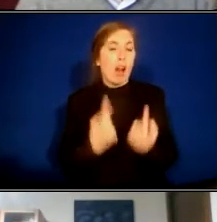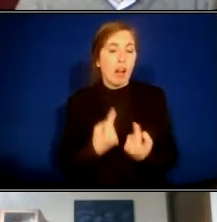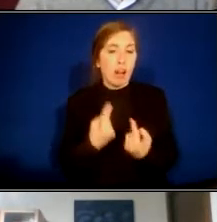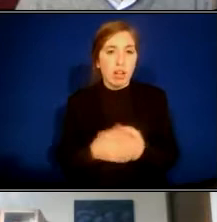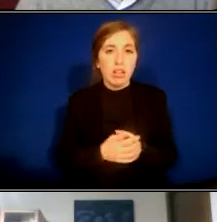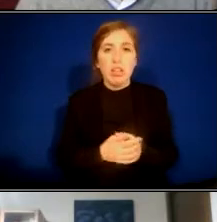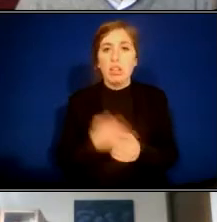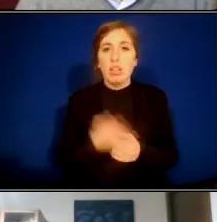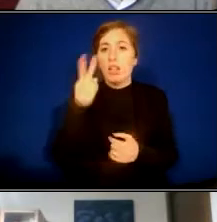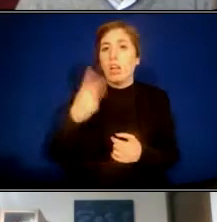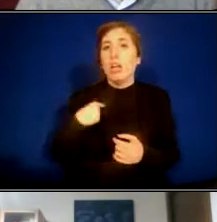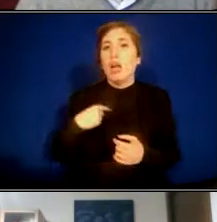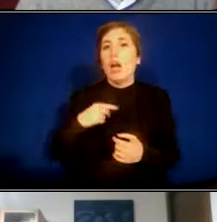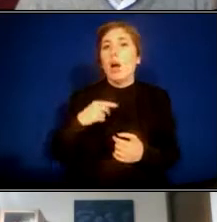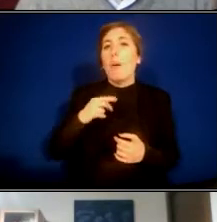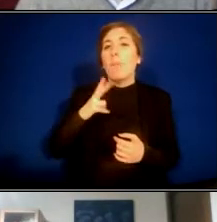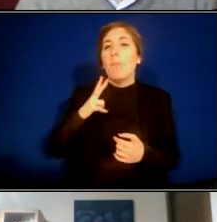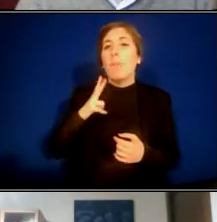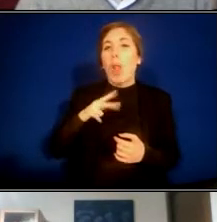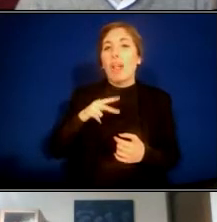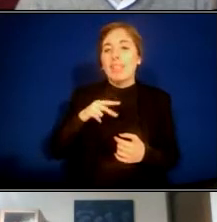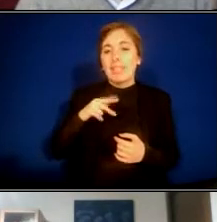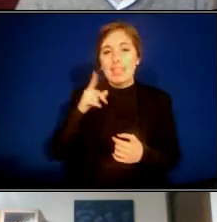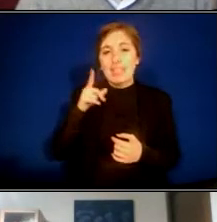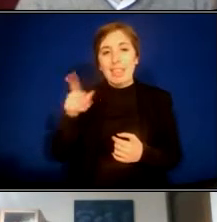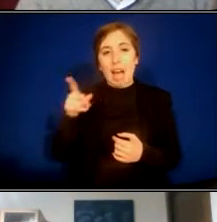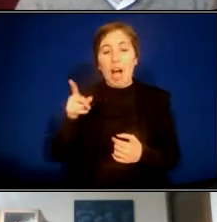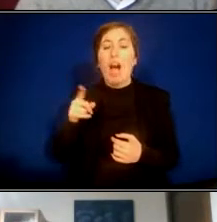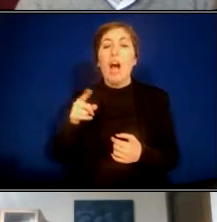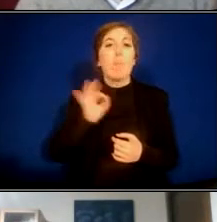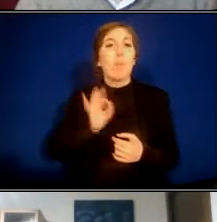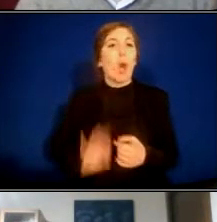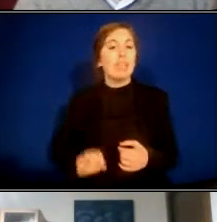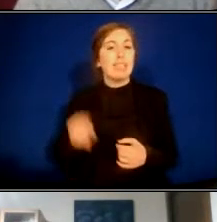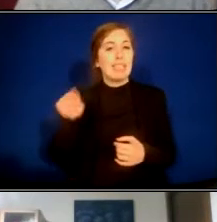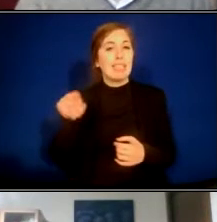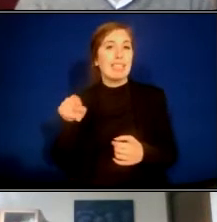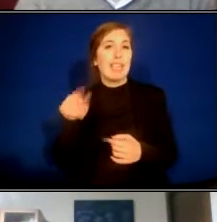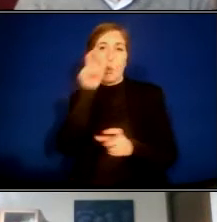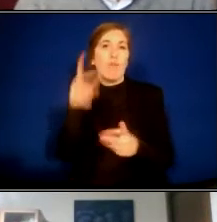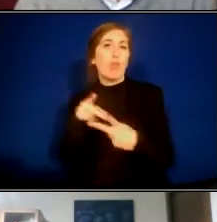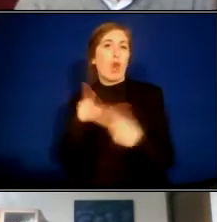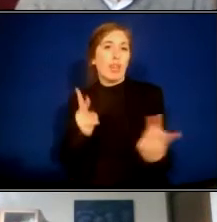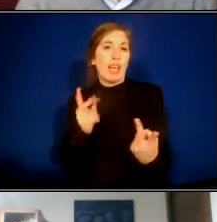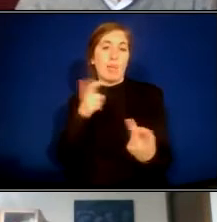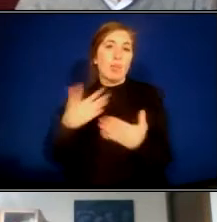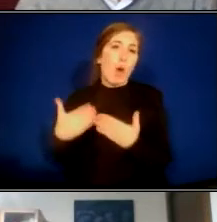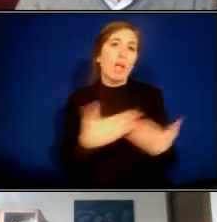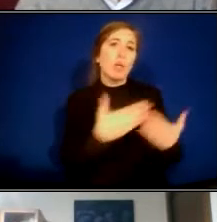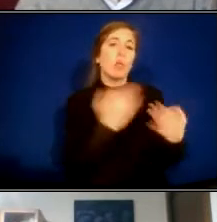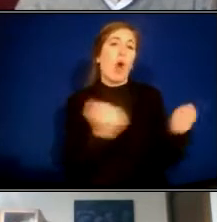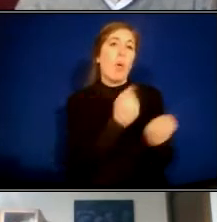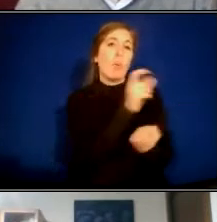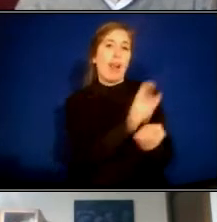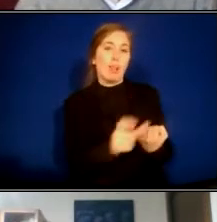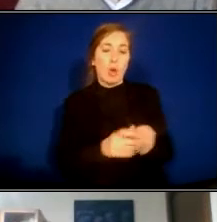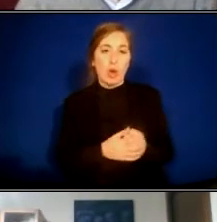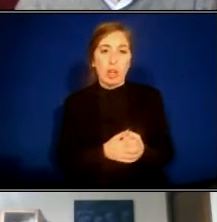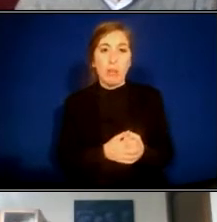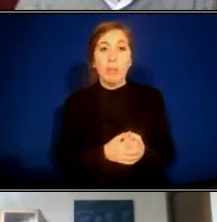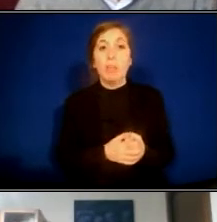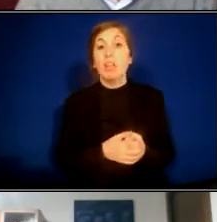poliziotti, la polizia di frontiera qui, che gestiscono, supportano gli operatori umanitari, e qui si crea una fila molto